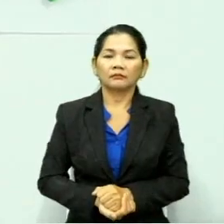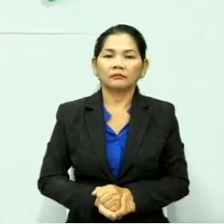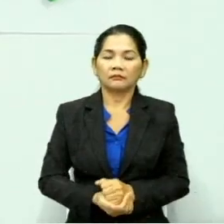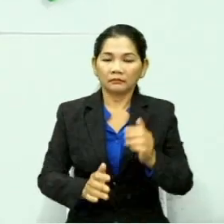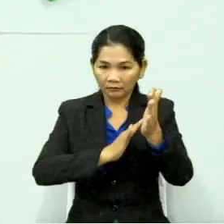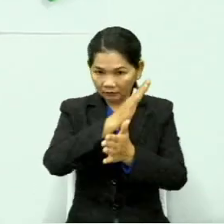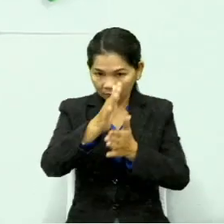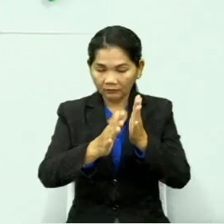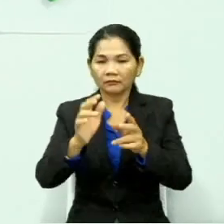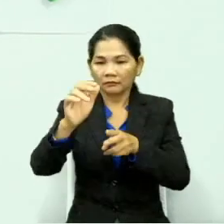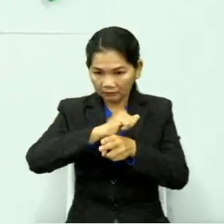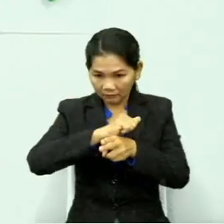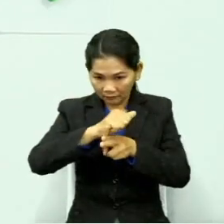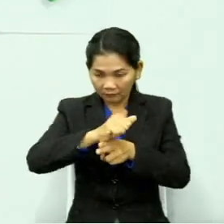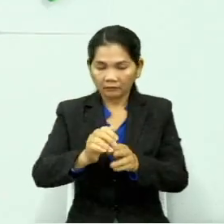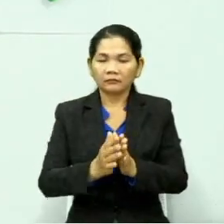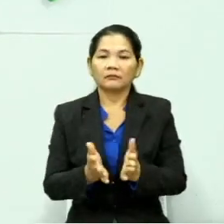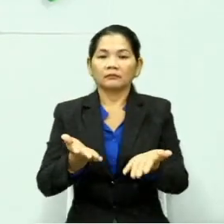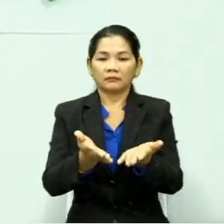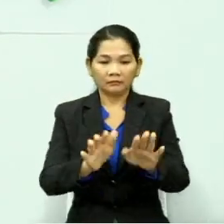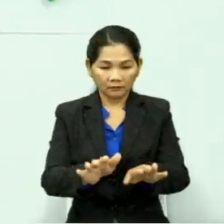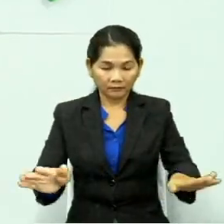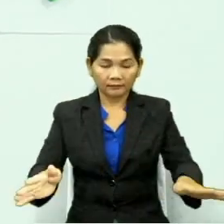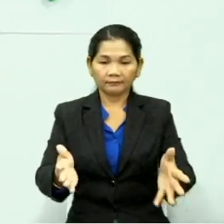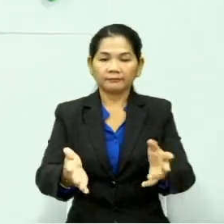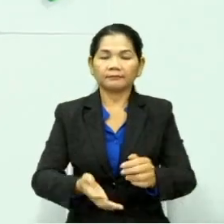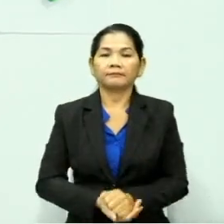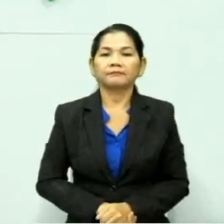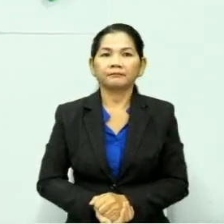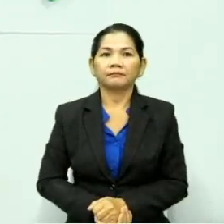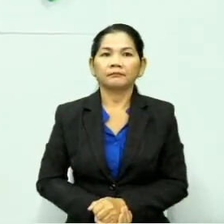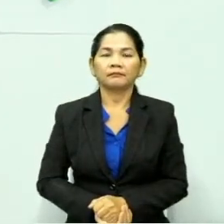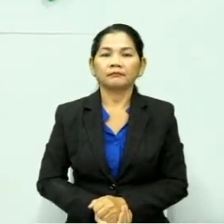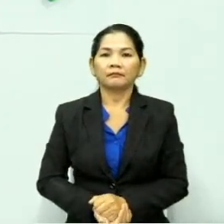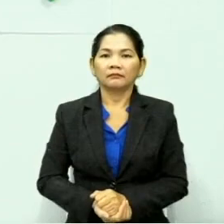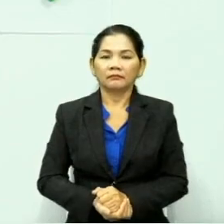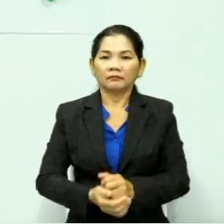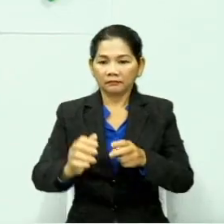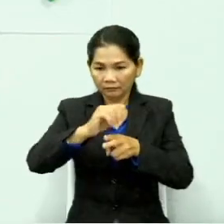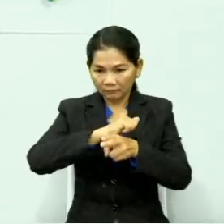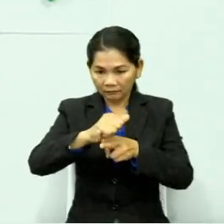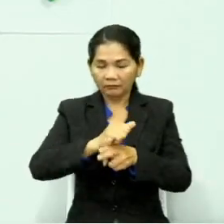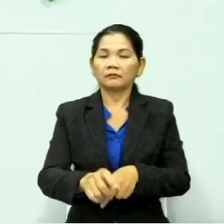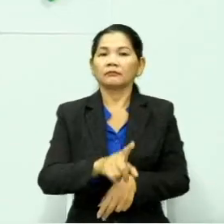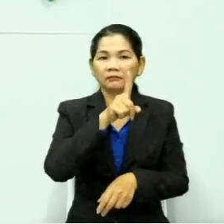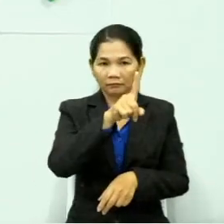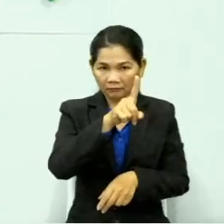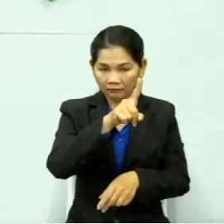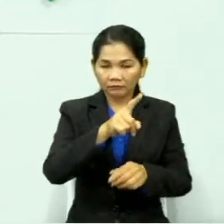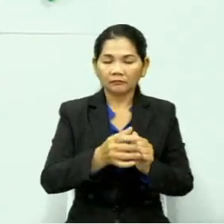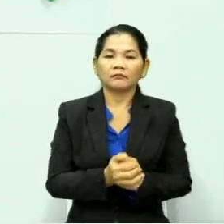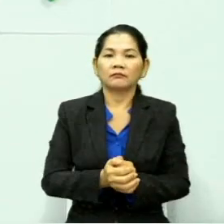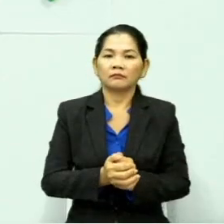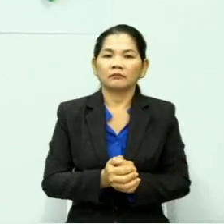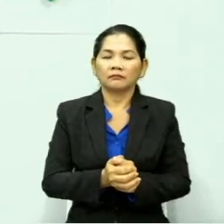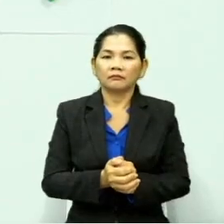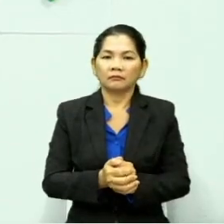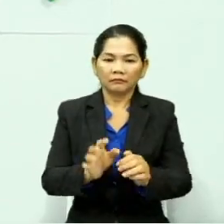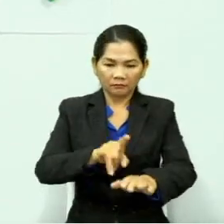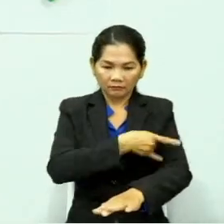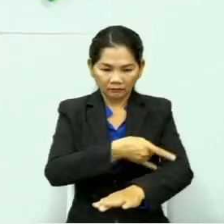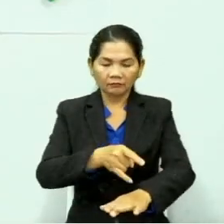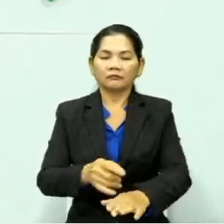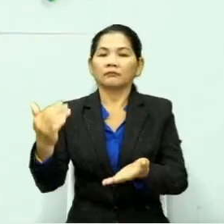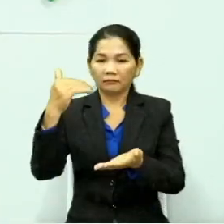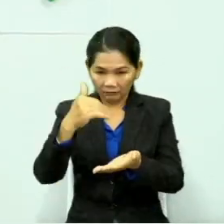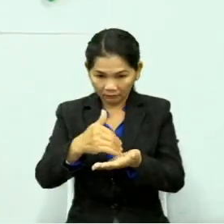nâng ám cha lùm hạt nè cha sầm rập con tặng ăn khăn nè con á cha lùm hạt mùi cho sốt mì sốt